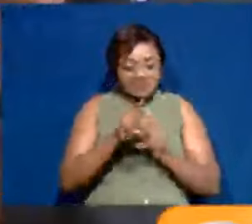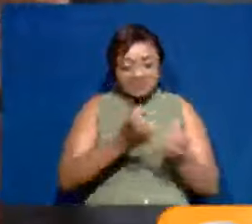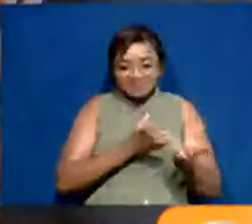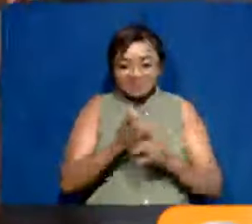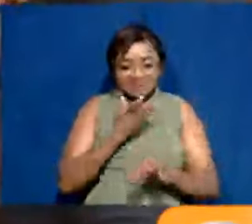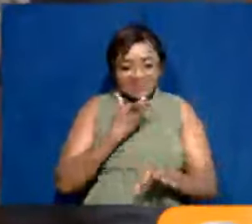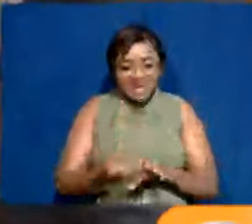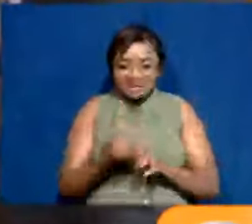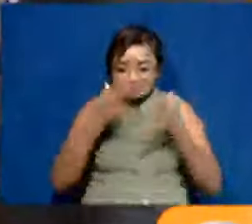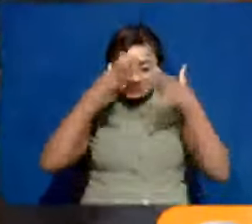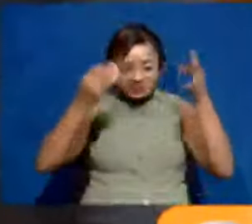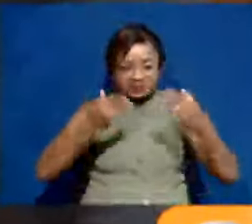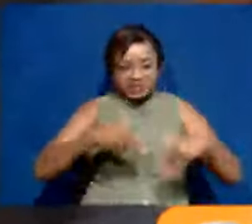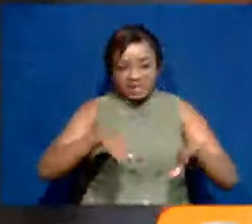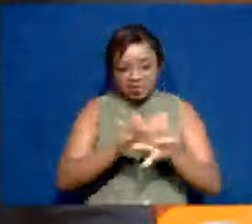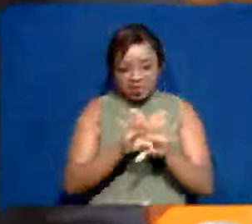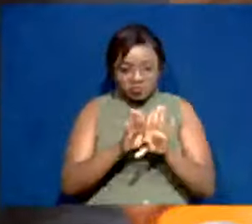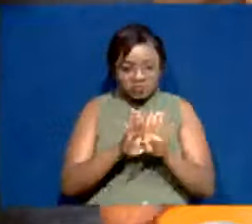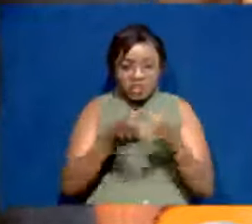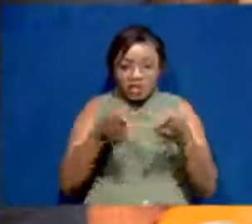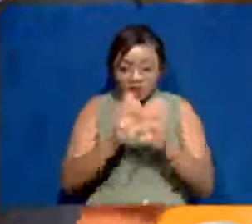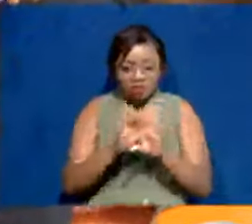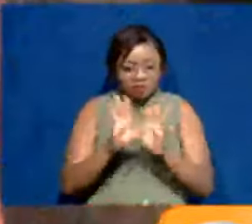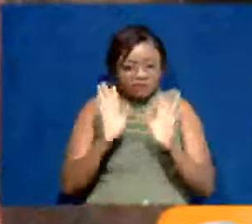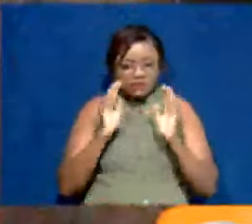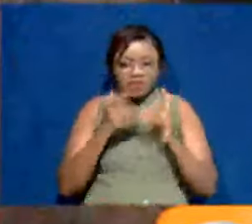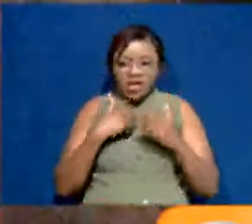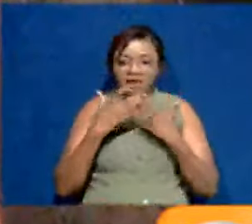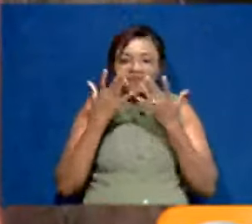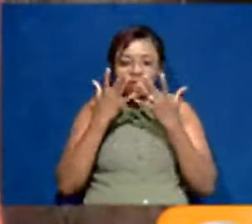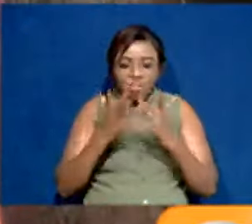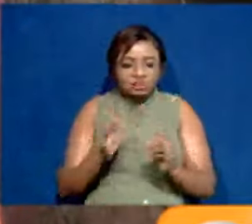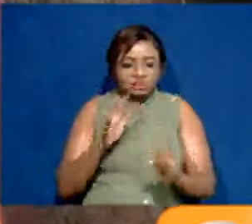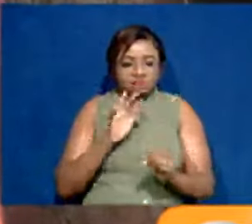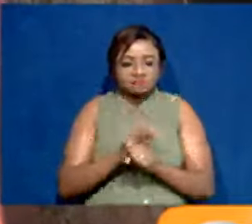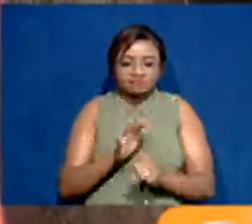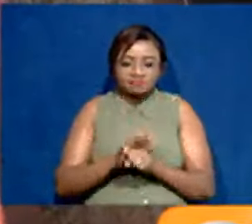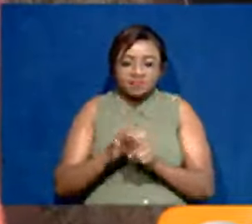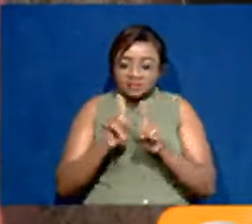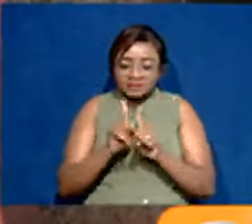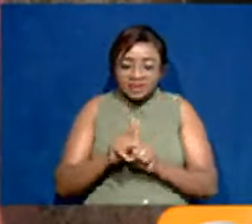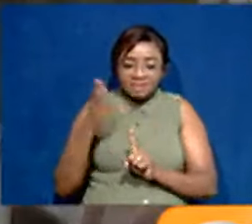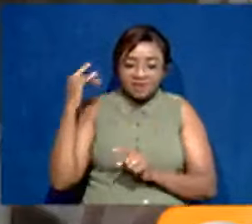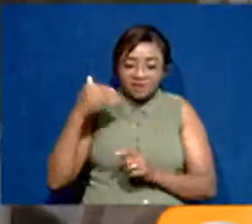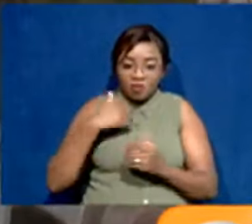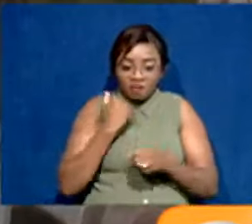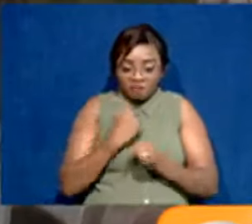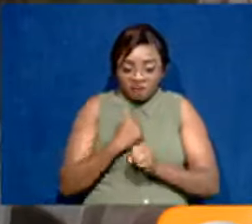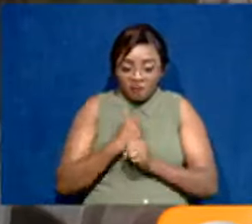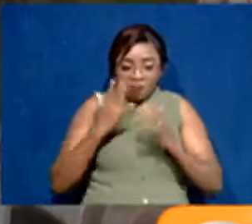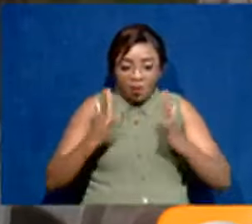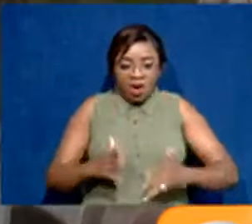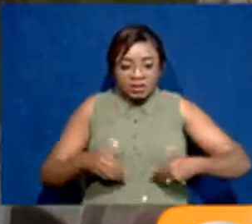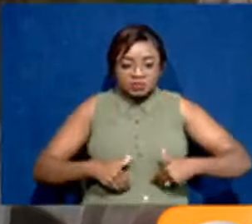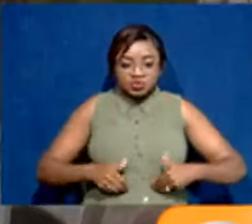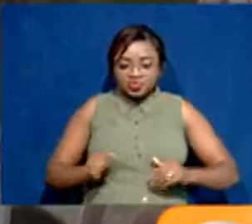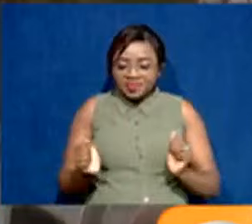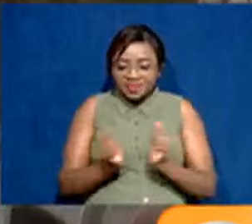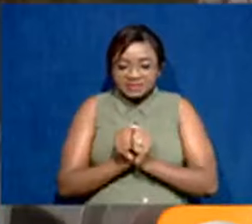down and with the decision, count losses and even let their employees go. Mambo tulikuwa tunafanya na vijana kama